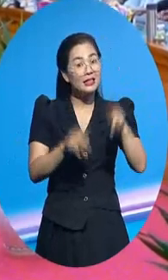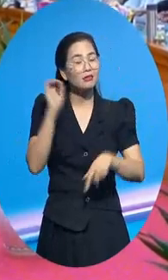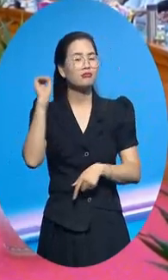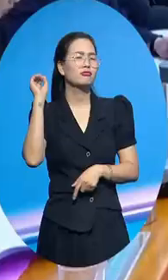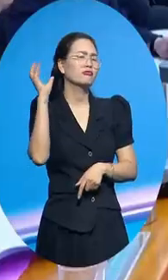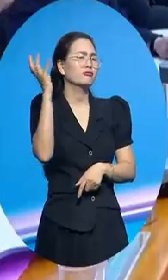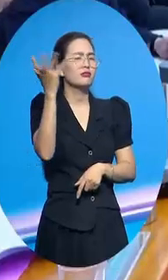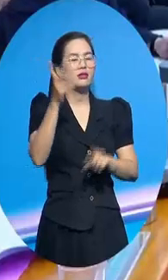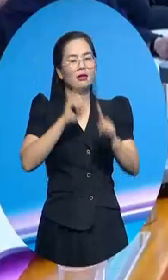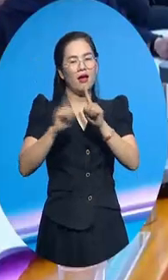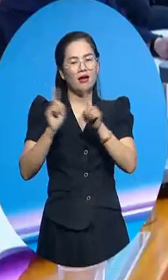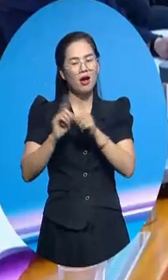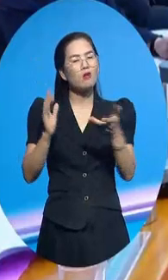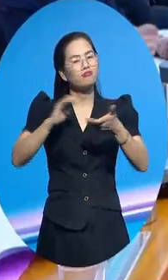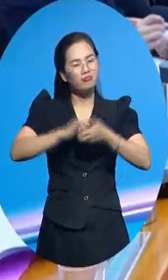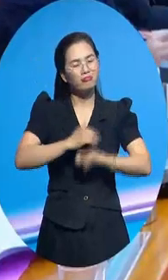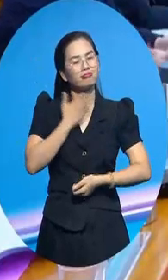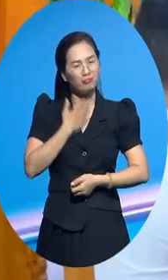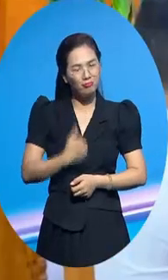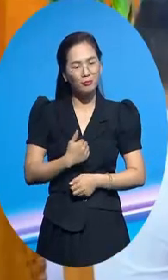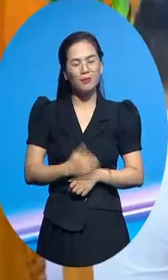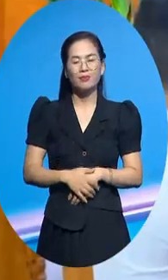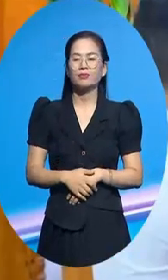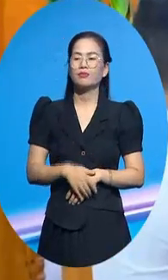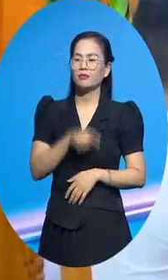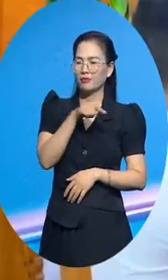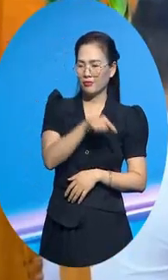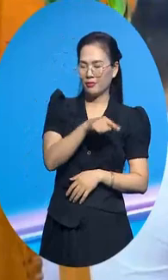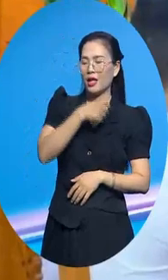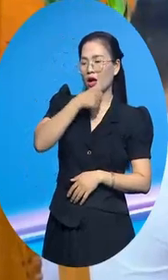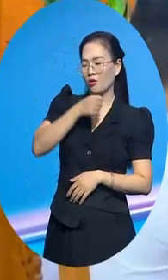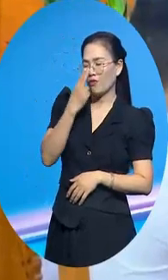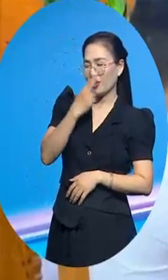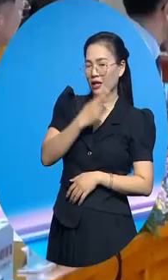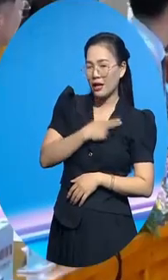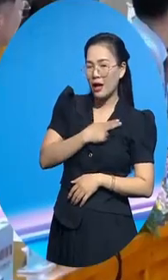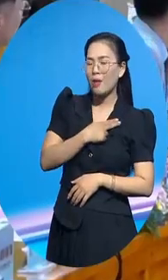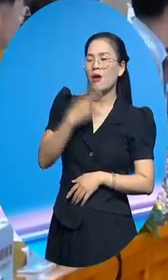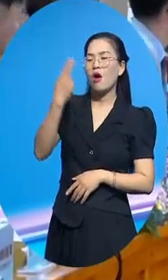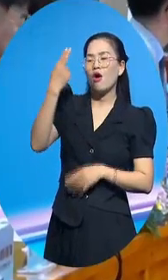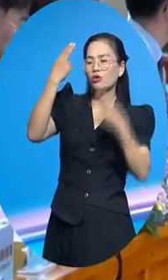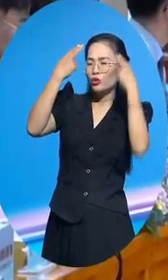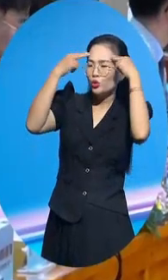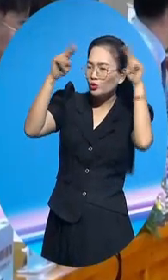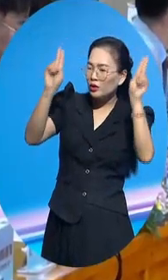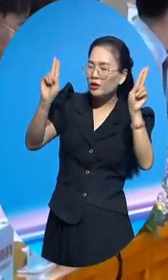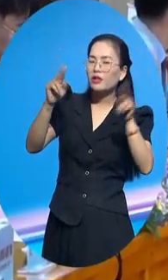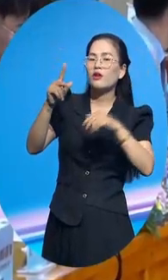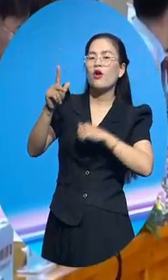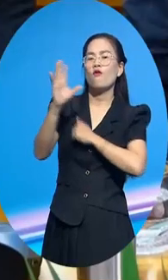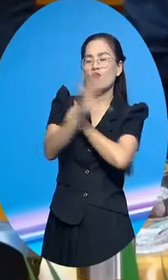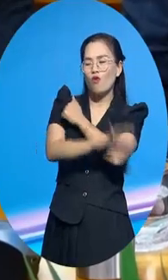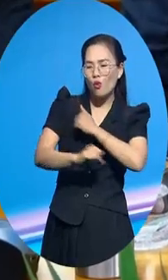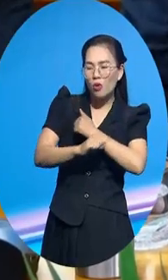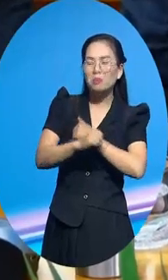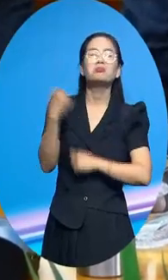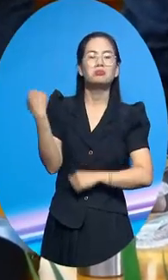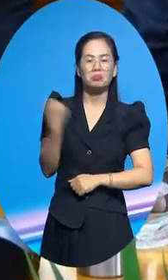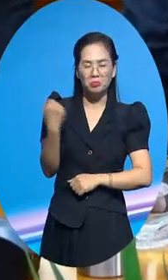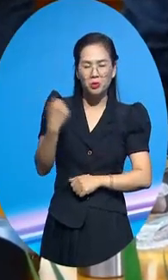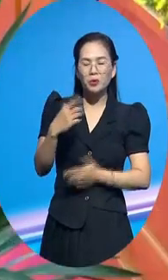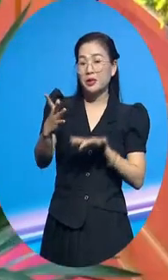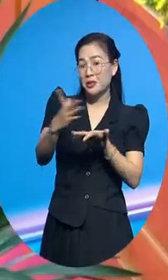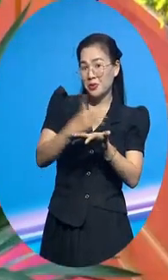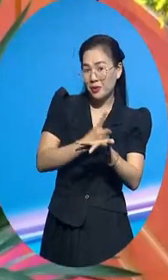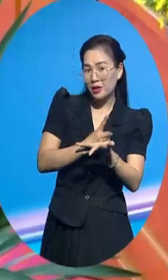nghỉ dưỡng. Ông Huỳnh Quang Hưng, Chủ tịch Ủy ban Nhân dân thành phố Phú Quốc cho biết, Phú Quốc có vị thế đặc biệt về kinh tế, văn hóa, xã hội,